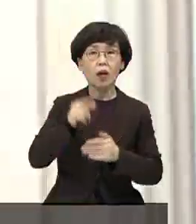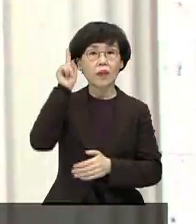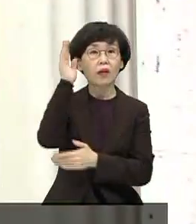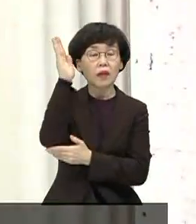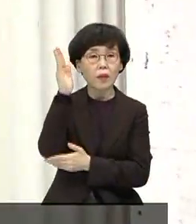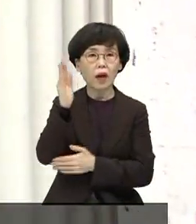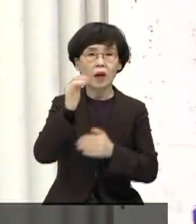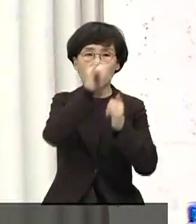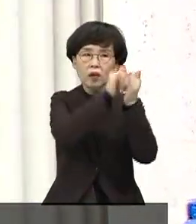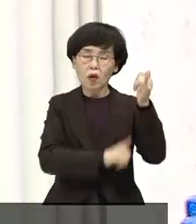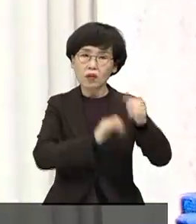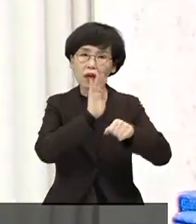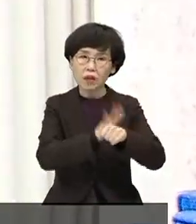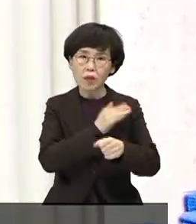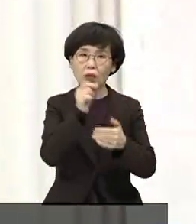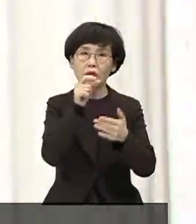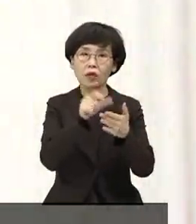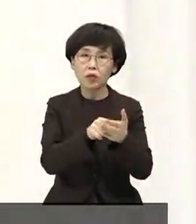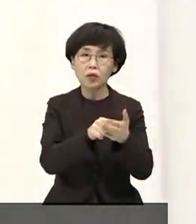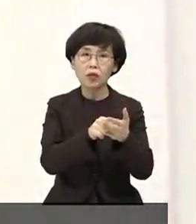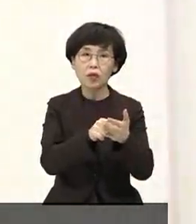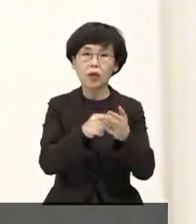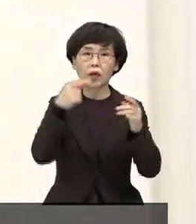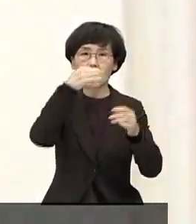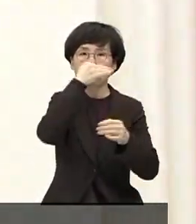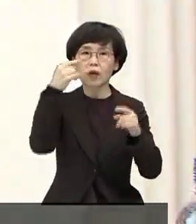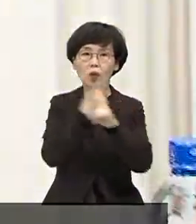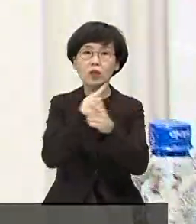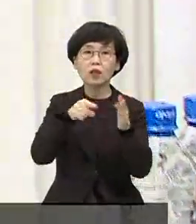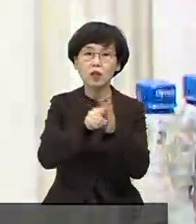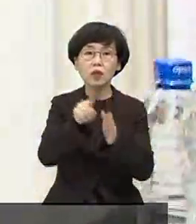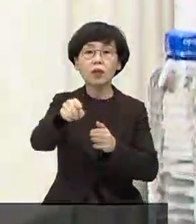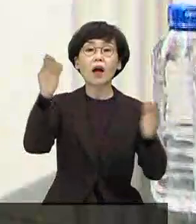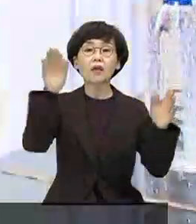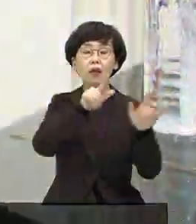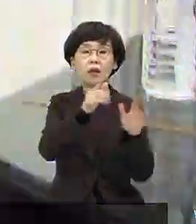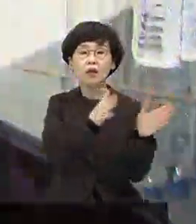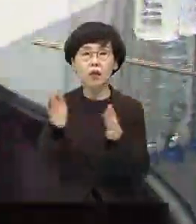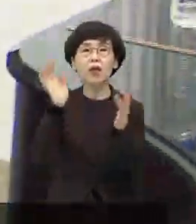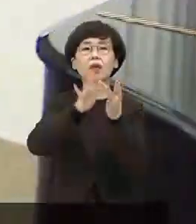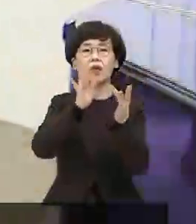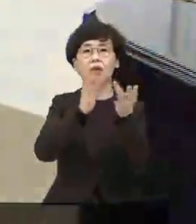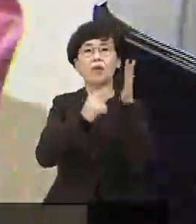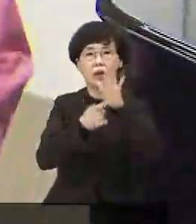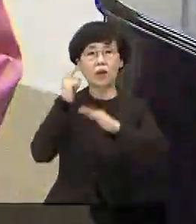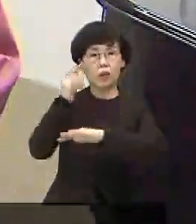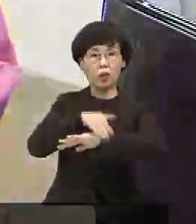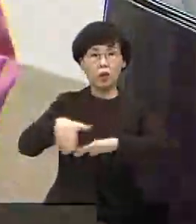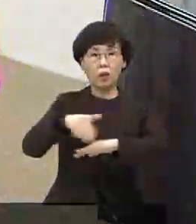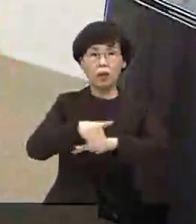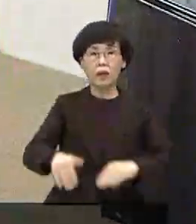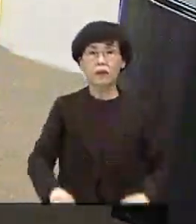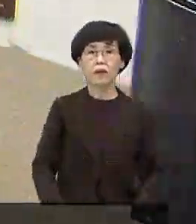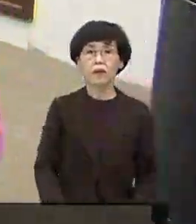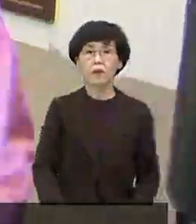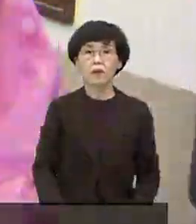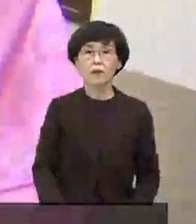위해 현지 학생들이 마련했으며 온라인으로도 생중계될 예정입니다. SBS 하정현입니다.